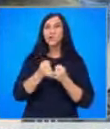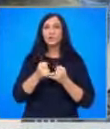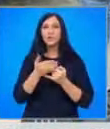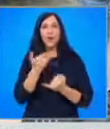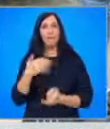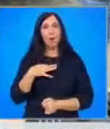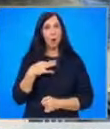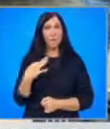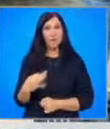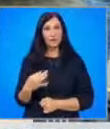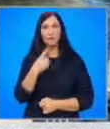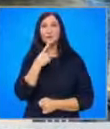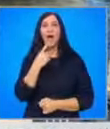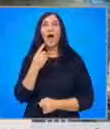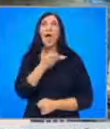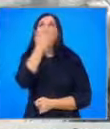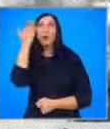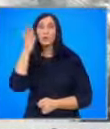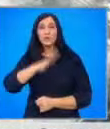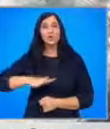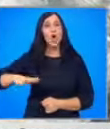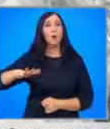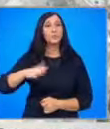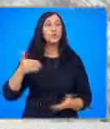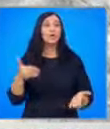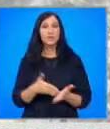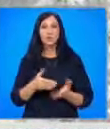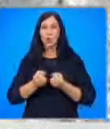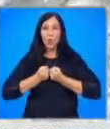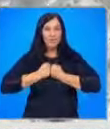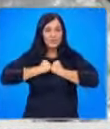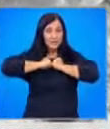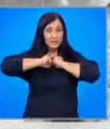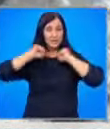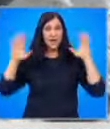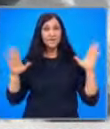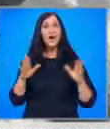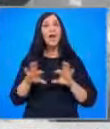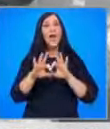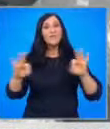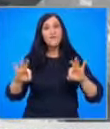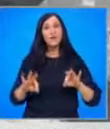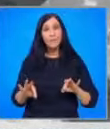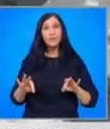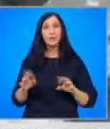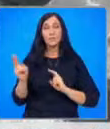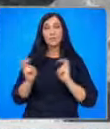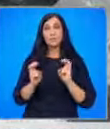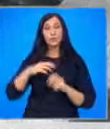че няма опасност за екологичната обстановка, защото взрива е в рамките на